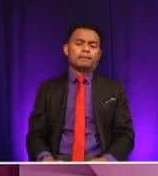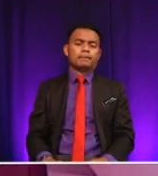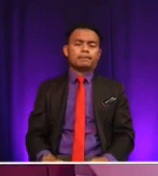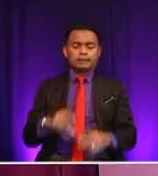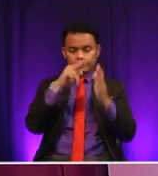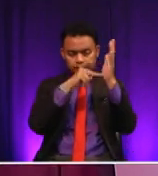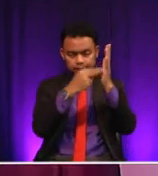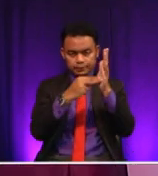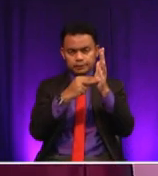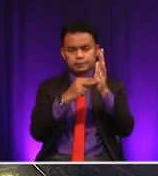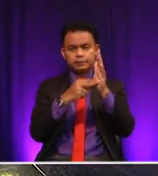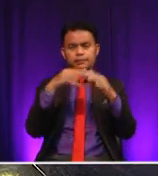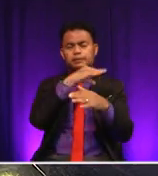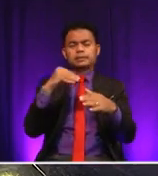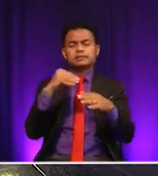sebagainya